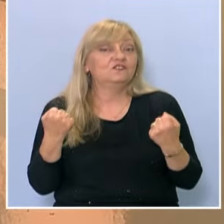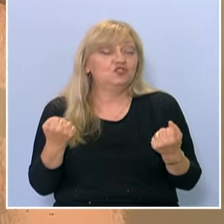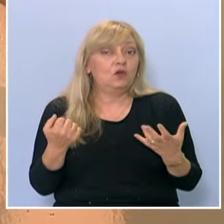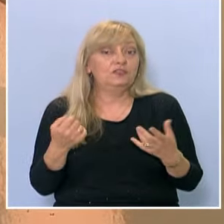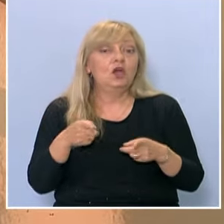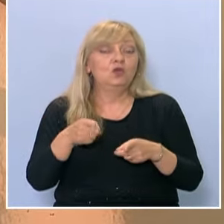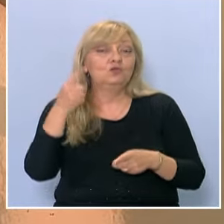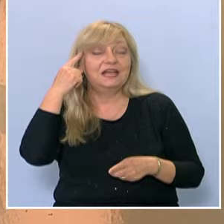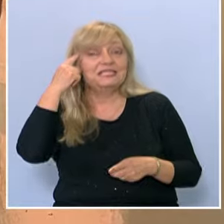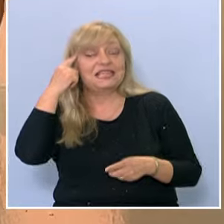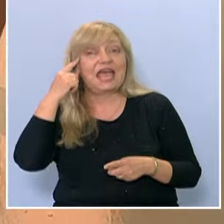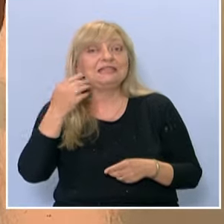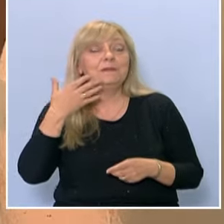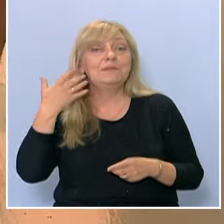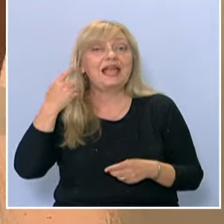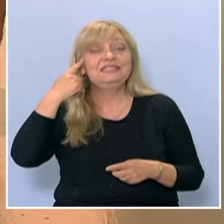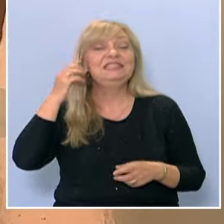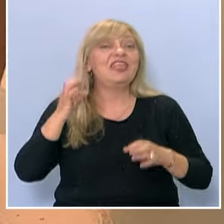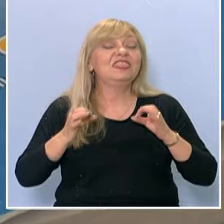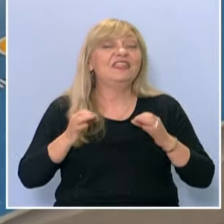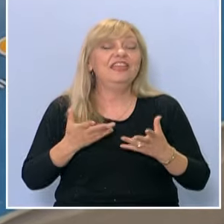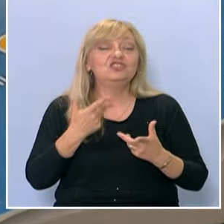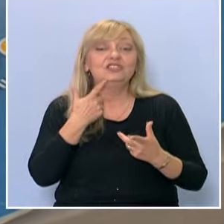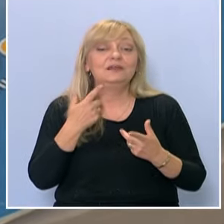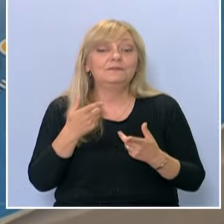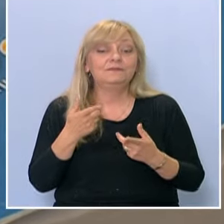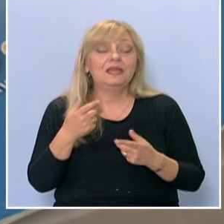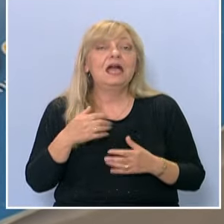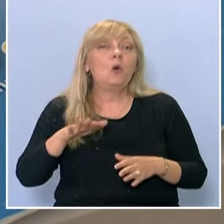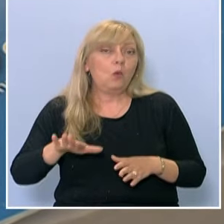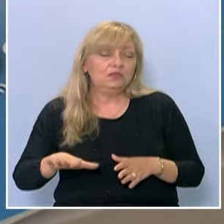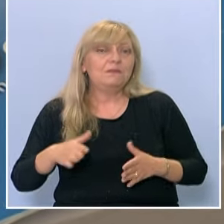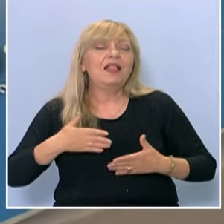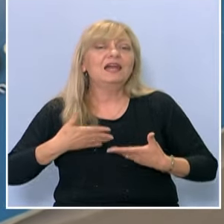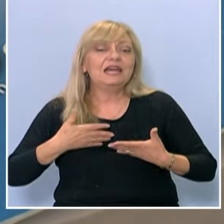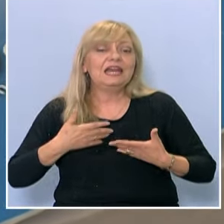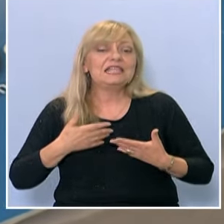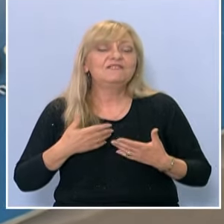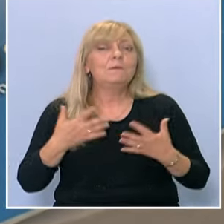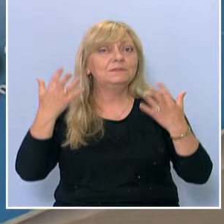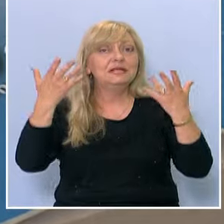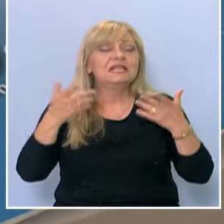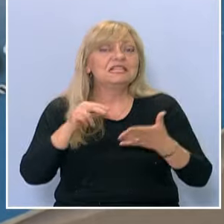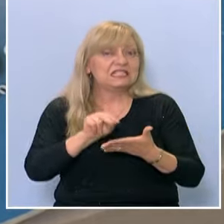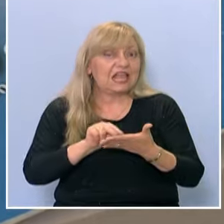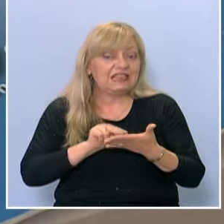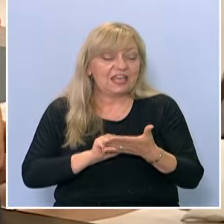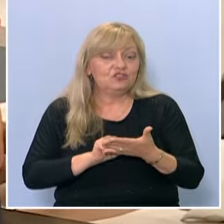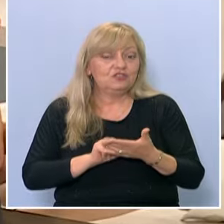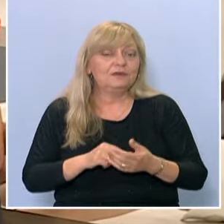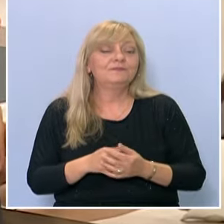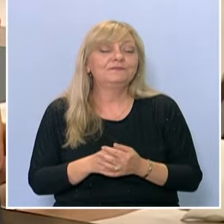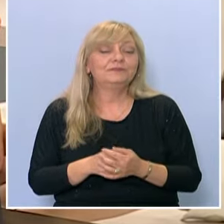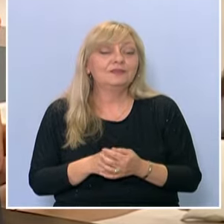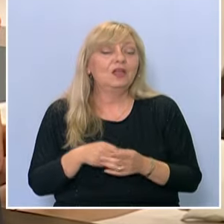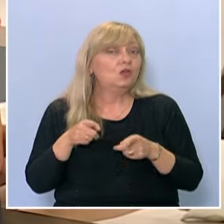гимназията. От много малък харесвам логическите задачи и математиката, така как ме върви ми. То